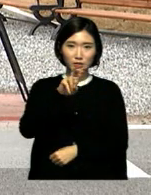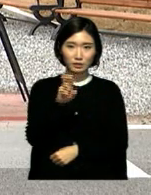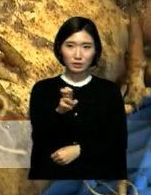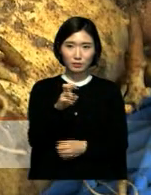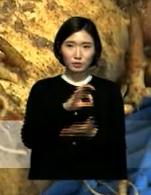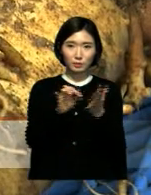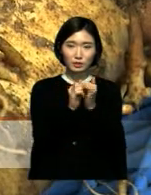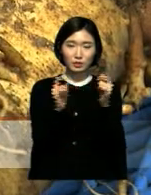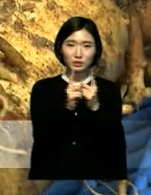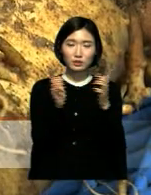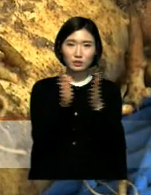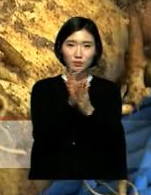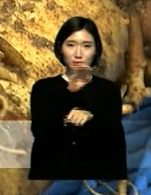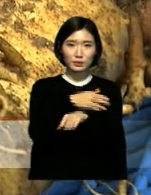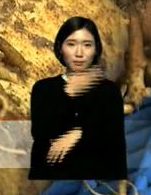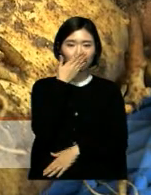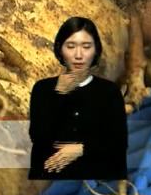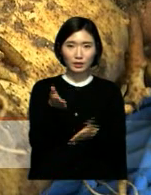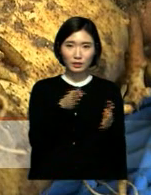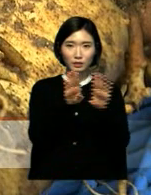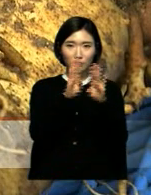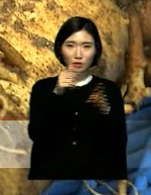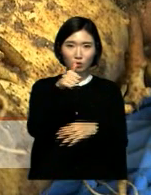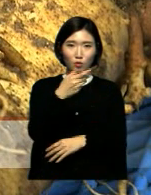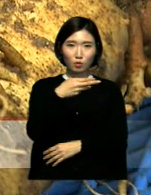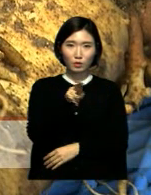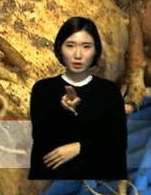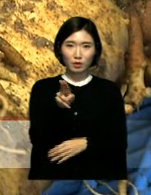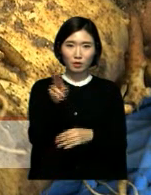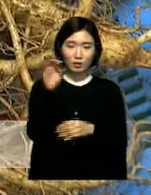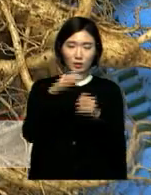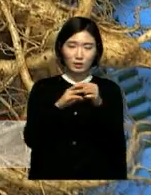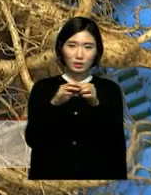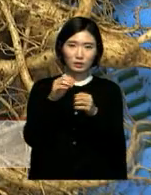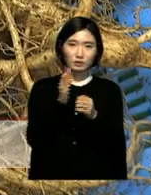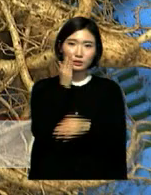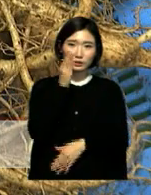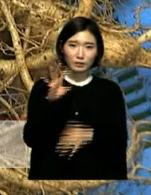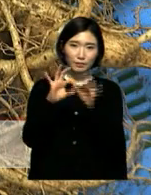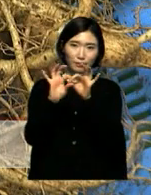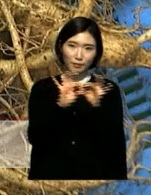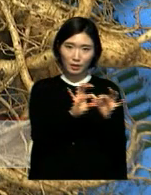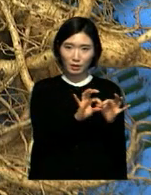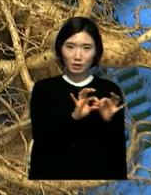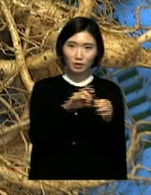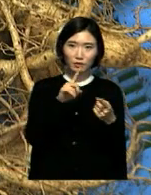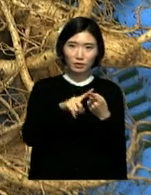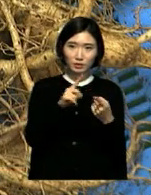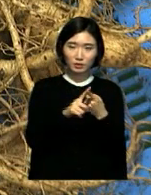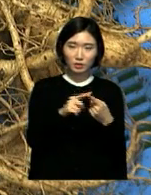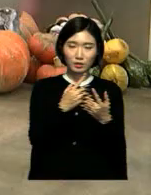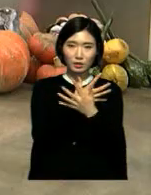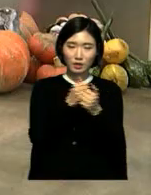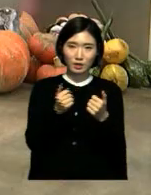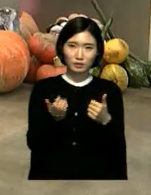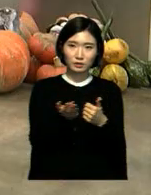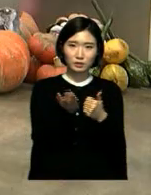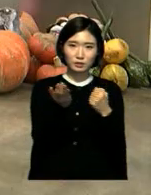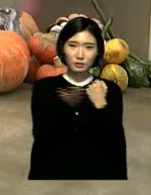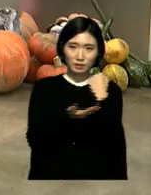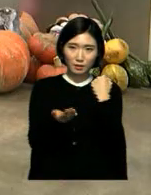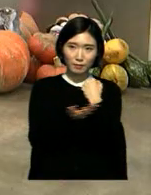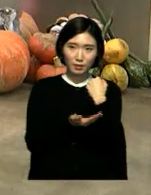직접 구매할 수 있는 길이 열렸습니다 고려 인삼에 맥을 이어온 연천 인삼은 그동안 계약재배 형태로 농협과